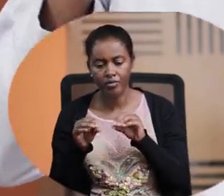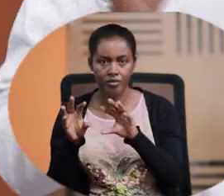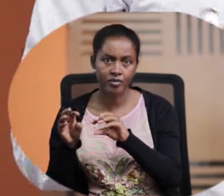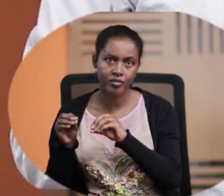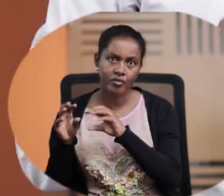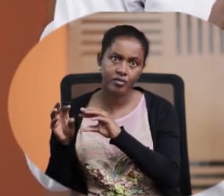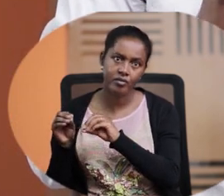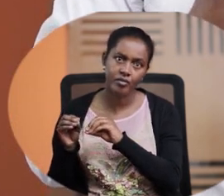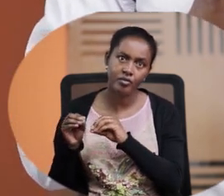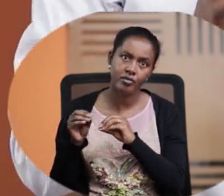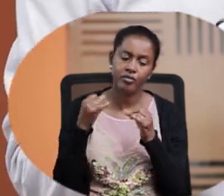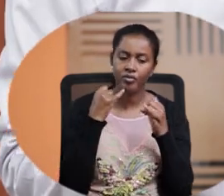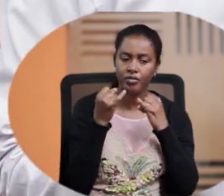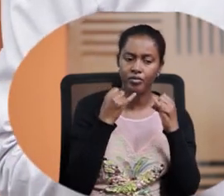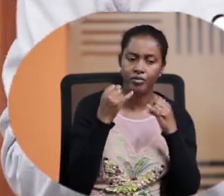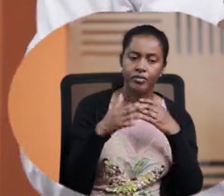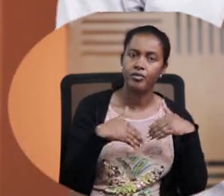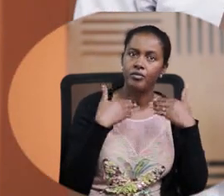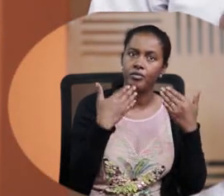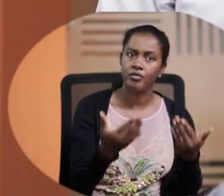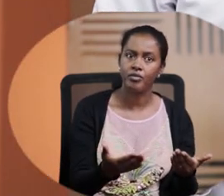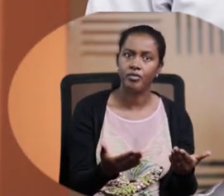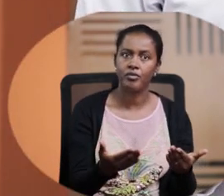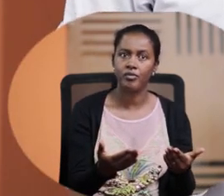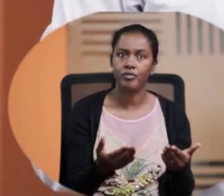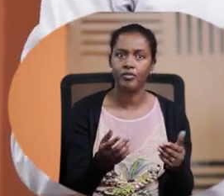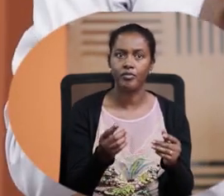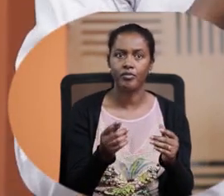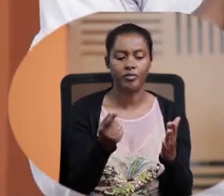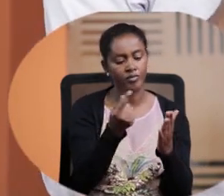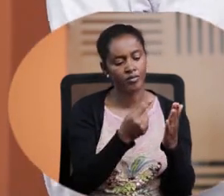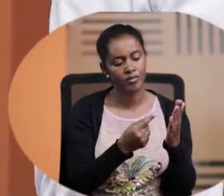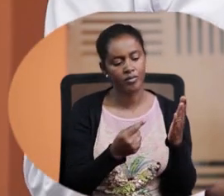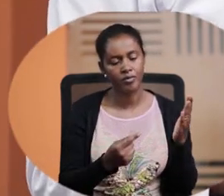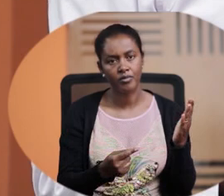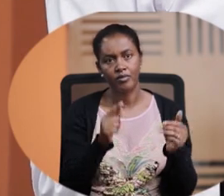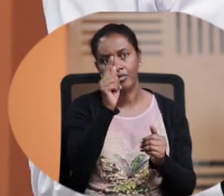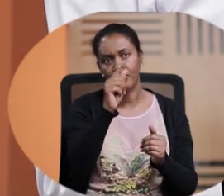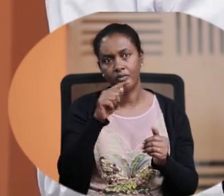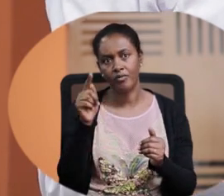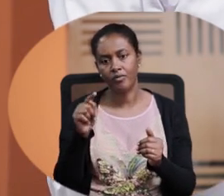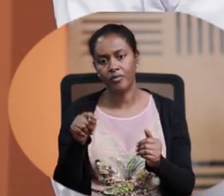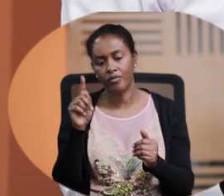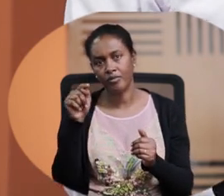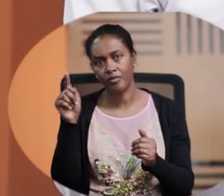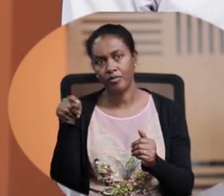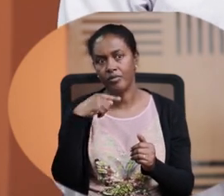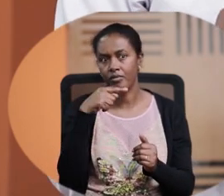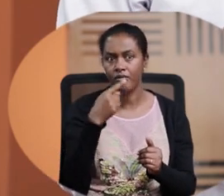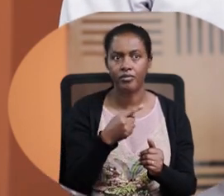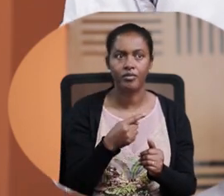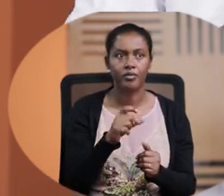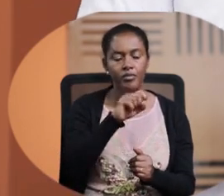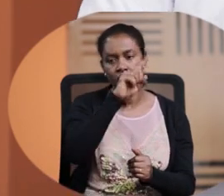saqabun odefanno kennu dab grafi nu gargaru grafi sarara jenna grafi sarara jenna kanaf grafi sarara